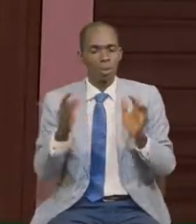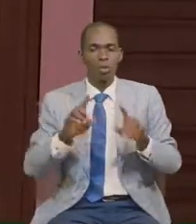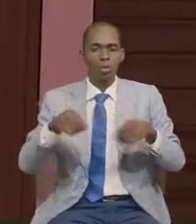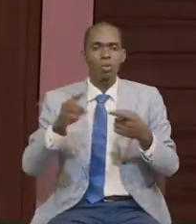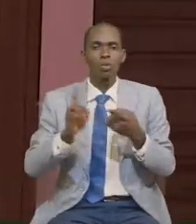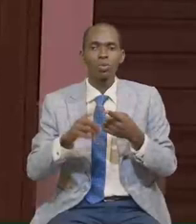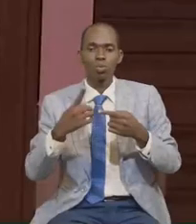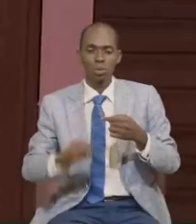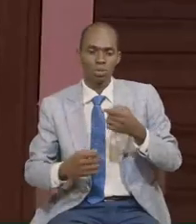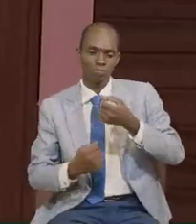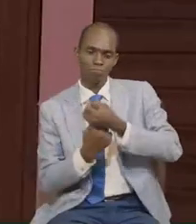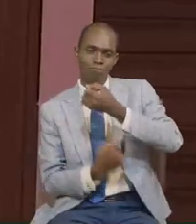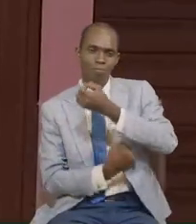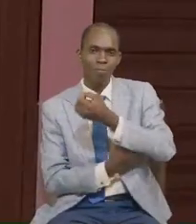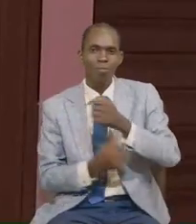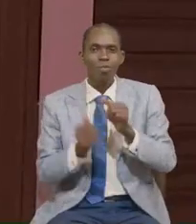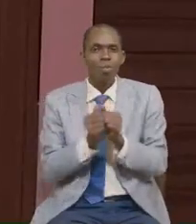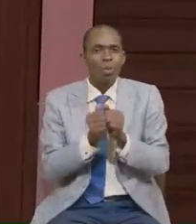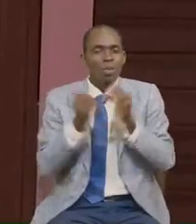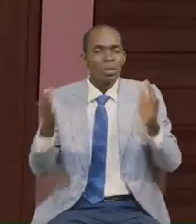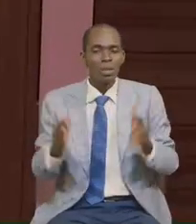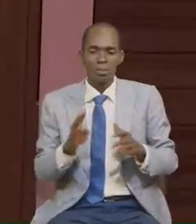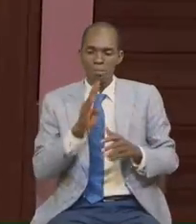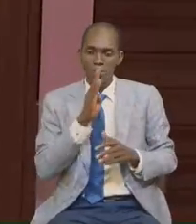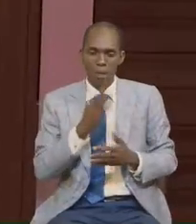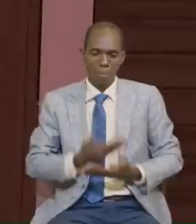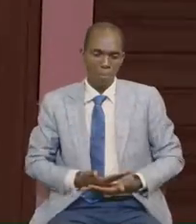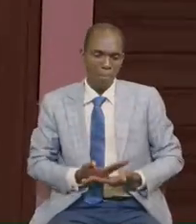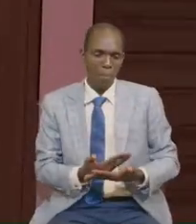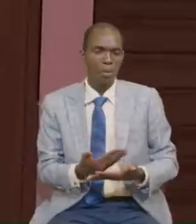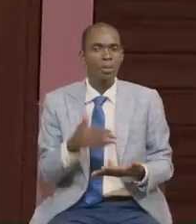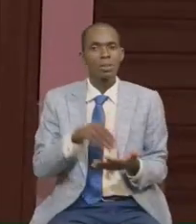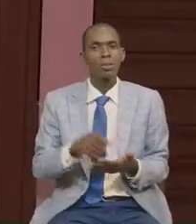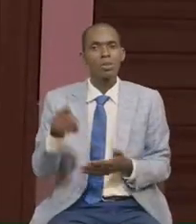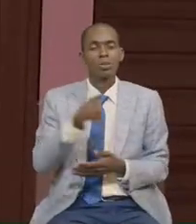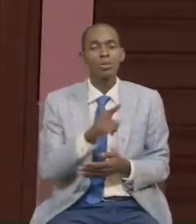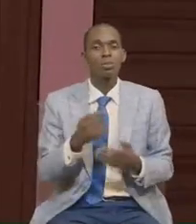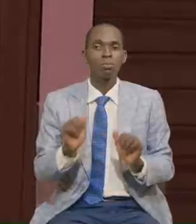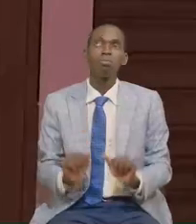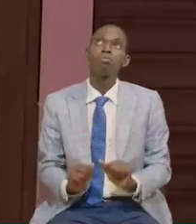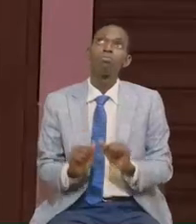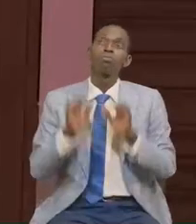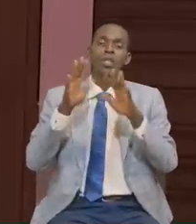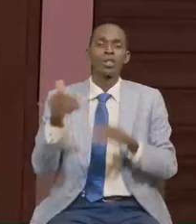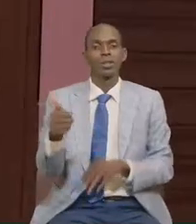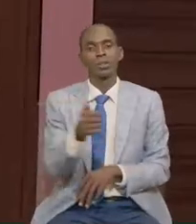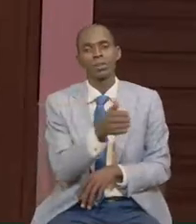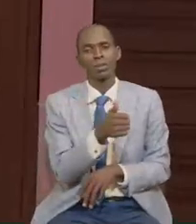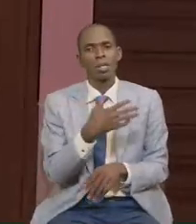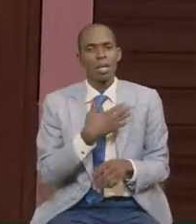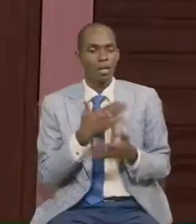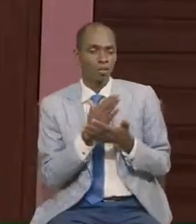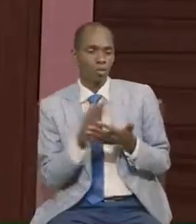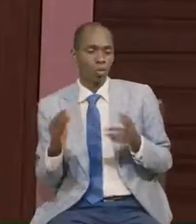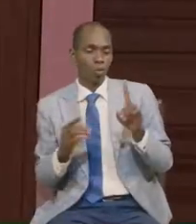sans naître de nouveau, tu t'es livré. Et quelqu'un qui